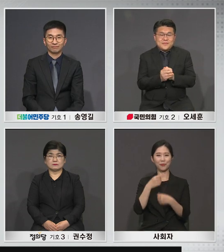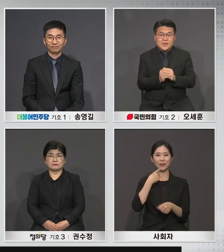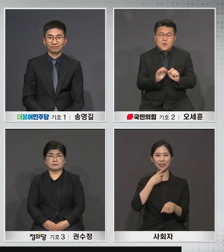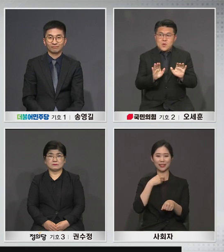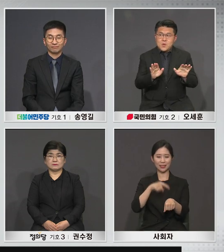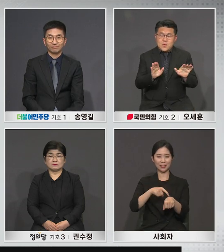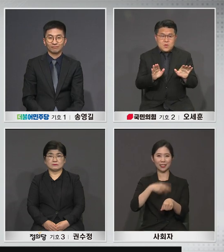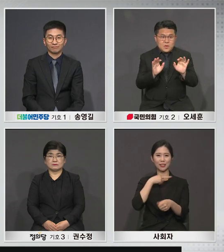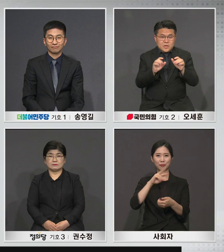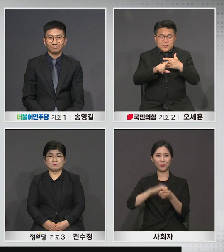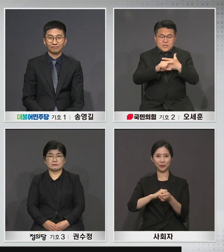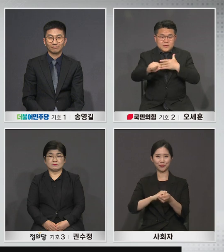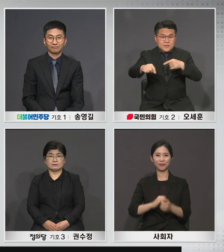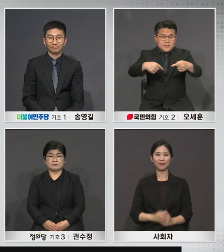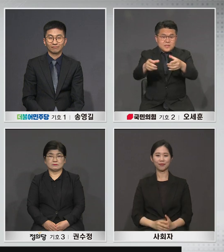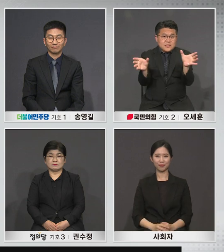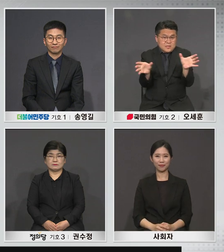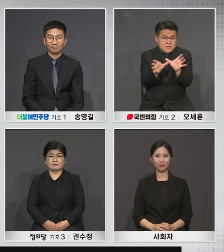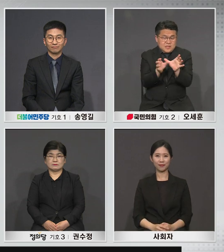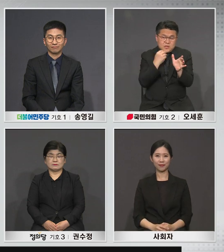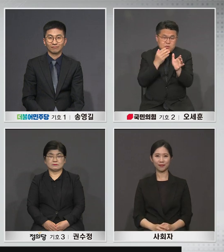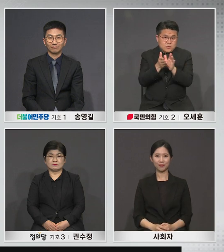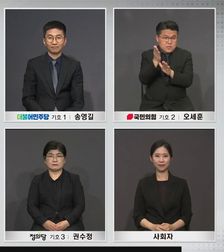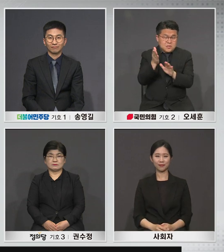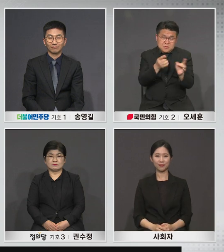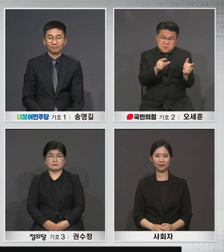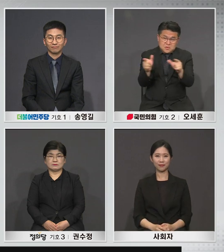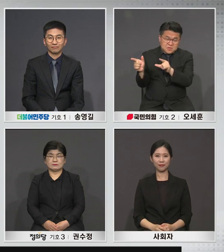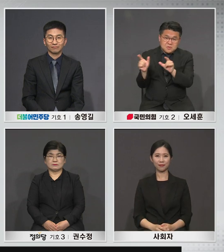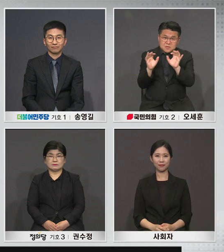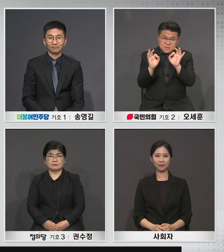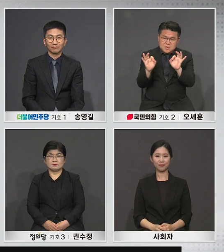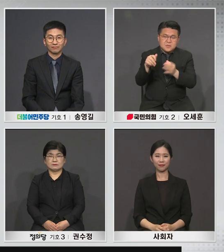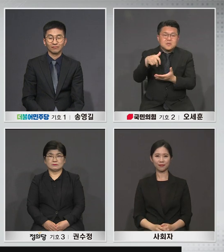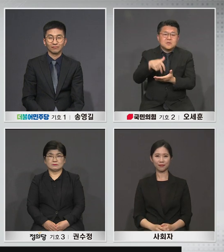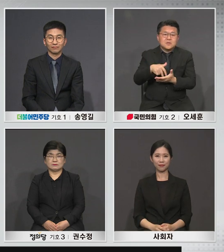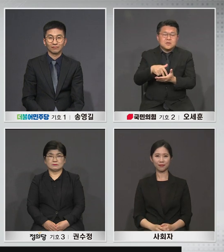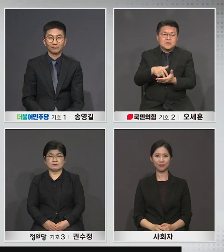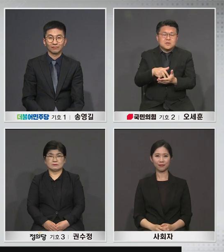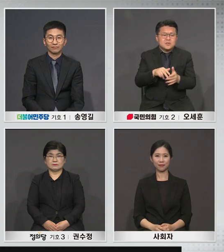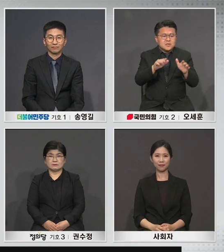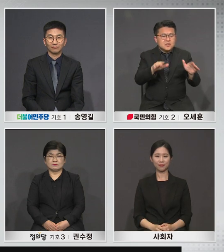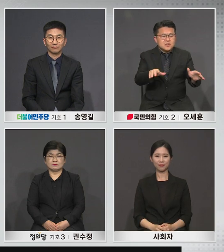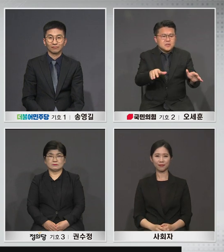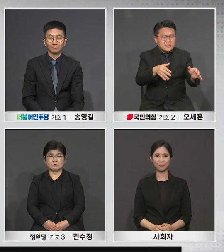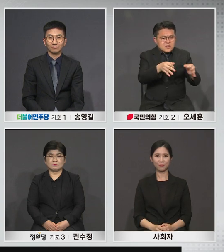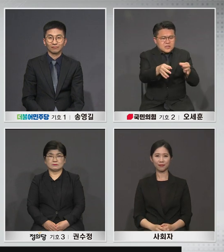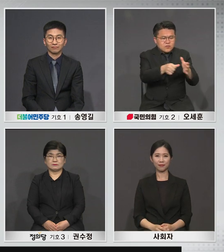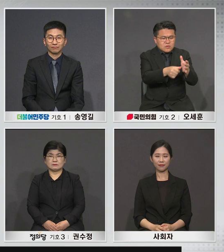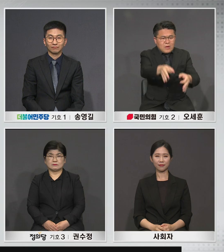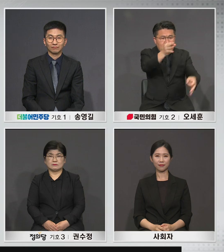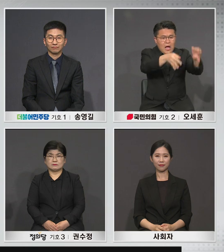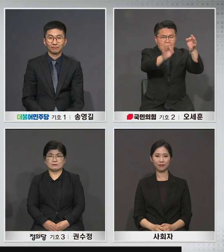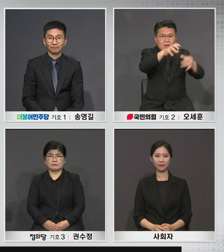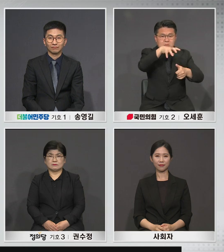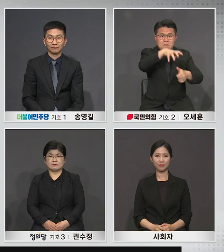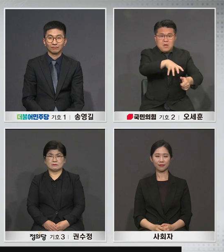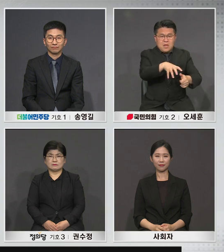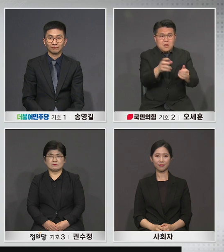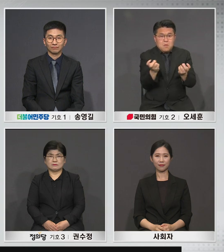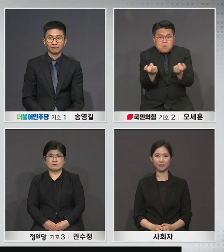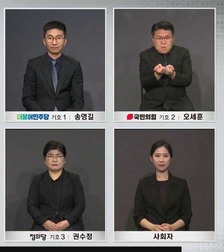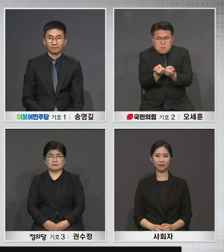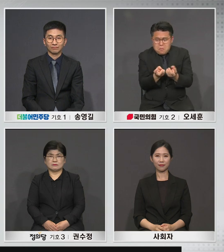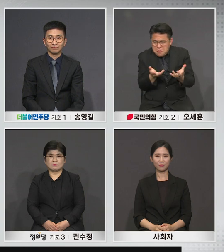지방자치단체 입장에서는 물가를 치솟는 물가를 잡을 수 있는 정책 수단이 그렇게